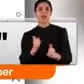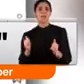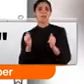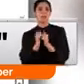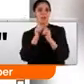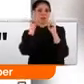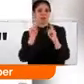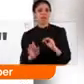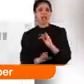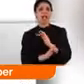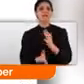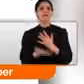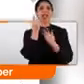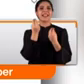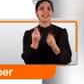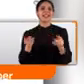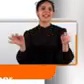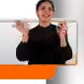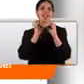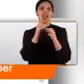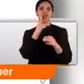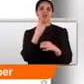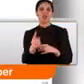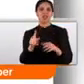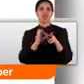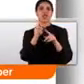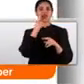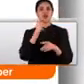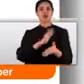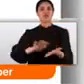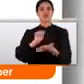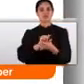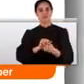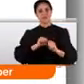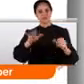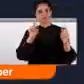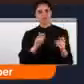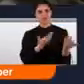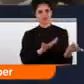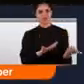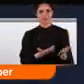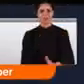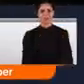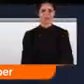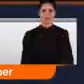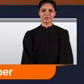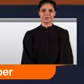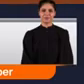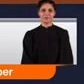bilmiyorum. Hayatımın en hoş tesadüflerinden biriydi. Notuyla sosyal medya hesabından paylaştı.